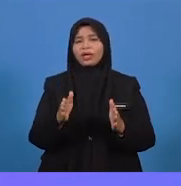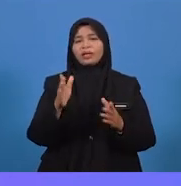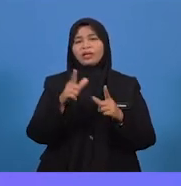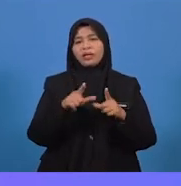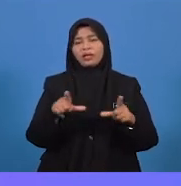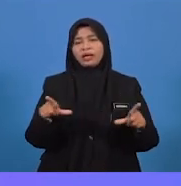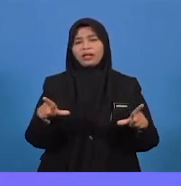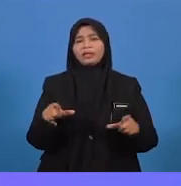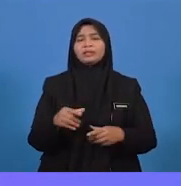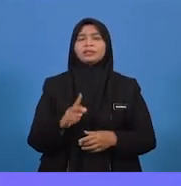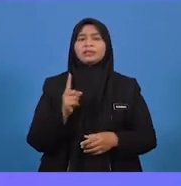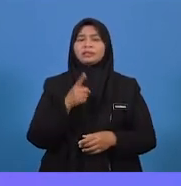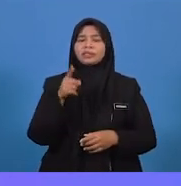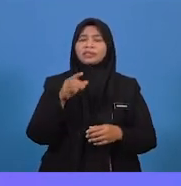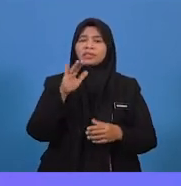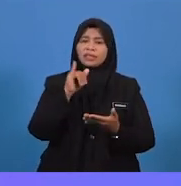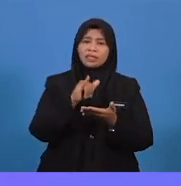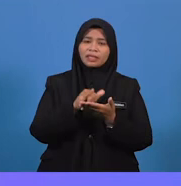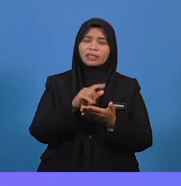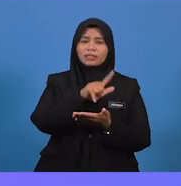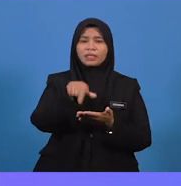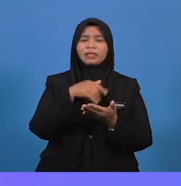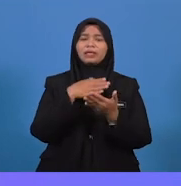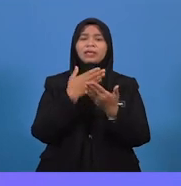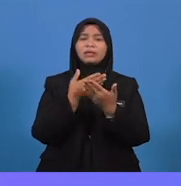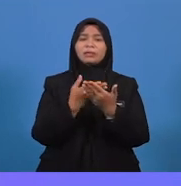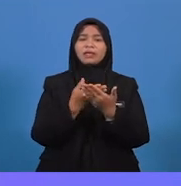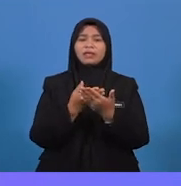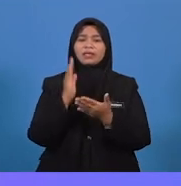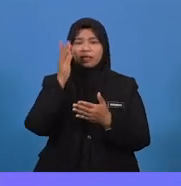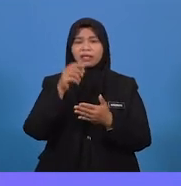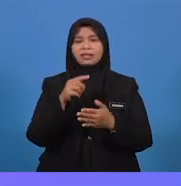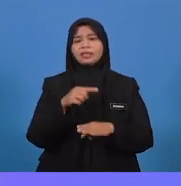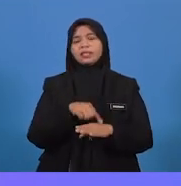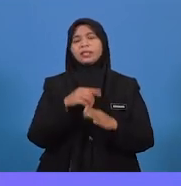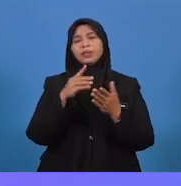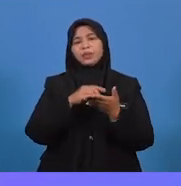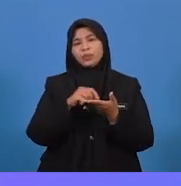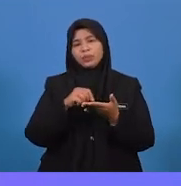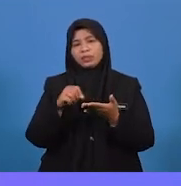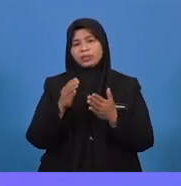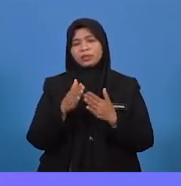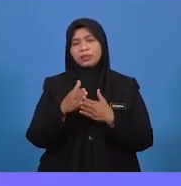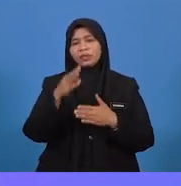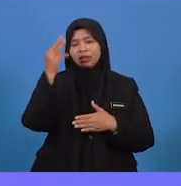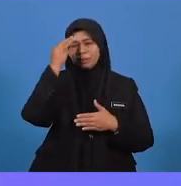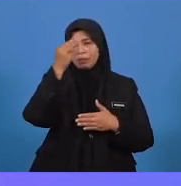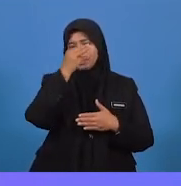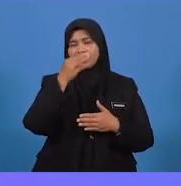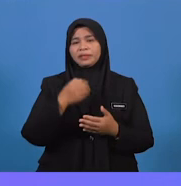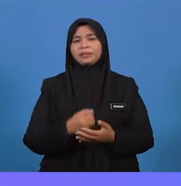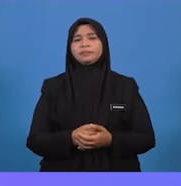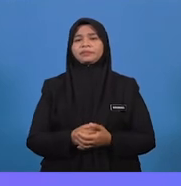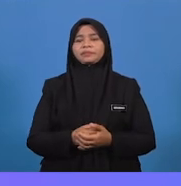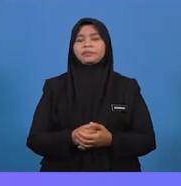diri sahaja dan hendaklah yakin segala kebaikan pasti akan dicatat oleh malaikat Raqib dan Allah akan